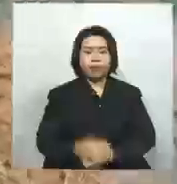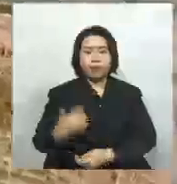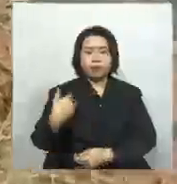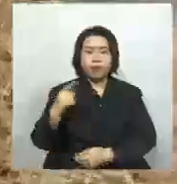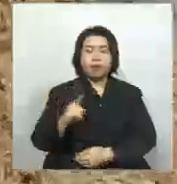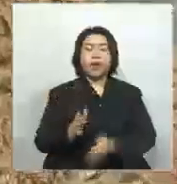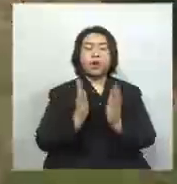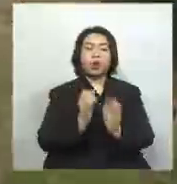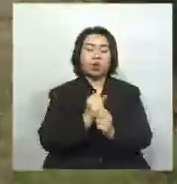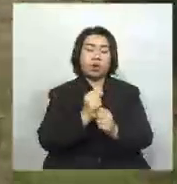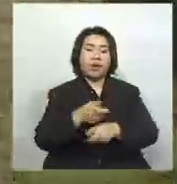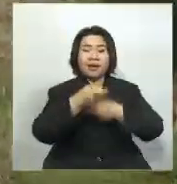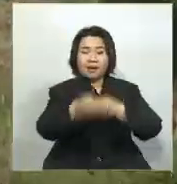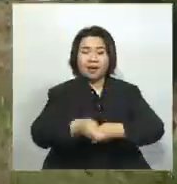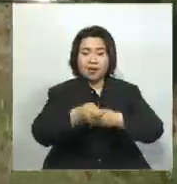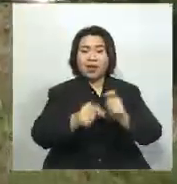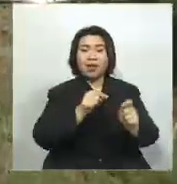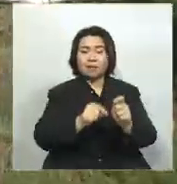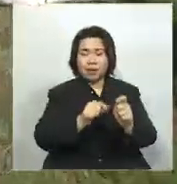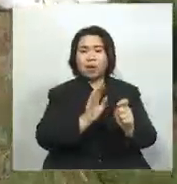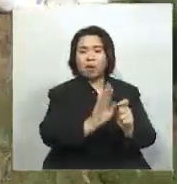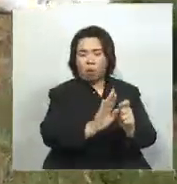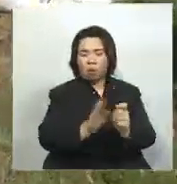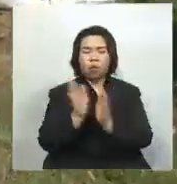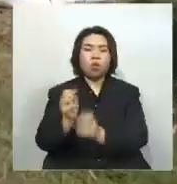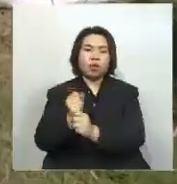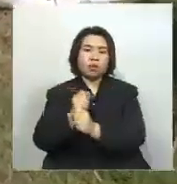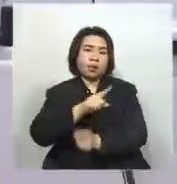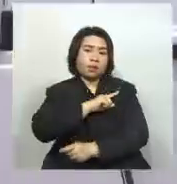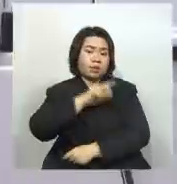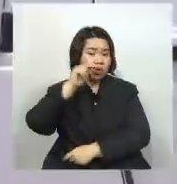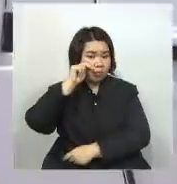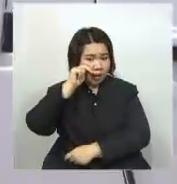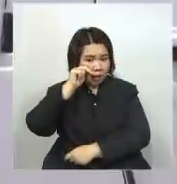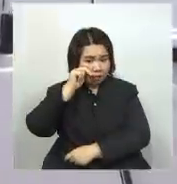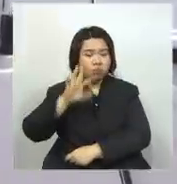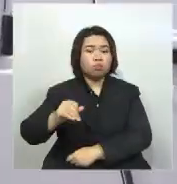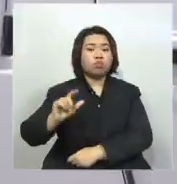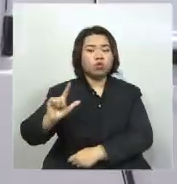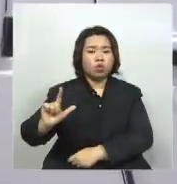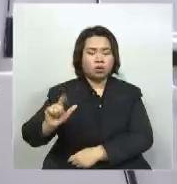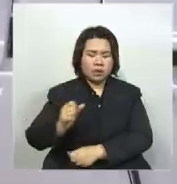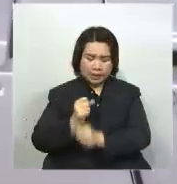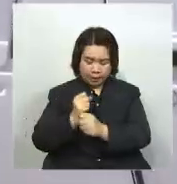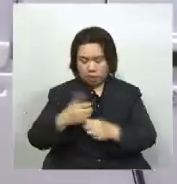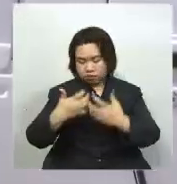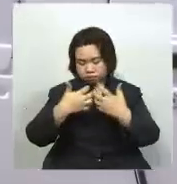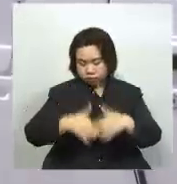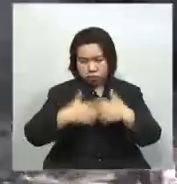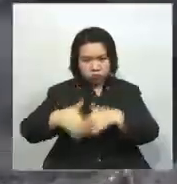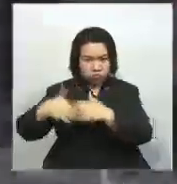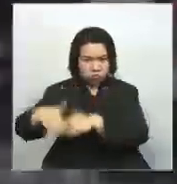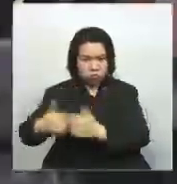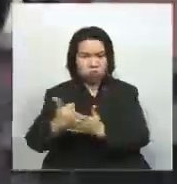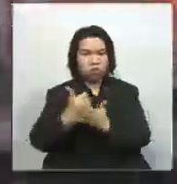ย่างเช่นเกษตรอำเภอสิงหนครแล้วก็กรมชลประทานเองค่ะก็จะได้ลงพื้นที่สำรวจเร่งติดตั้งเครื่องสูบน้ําในการระบาย